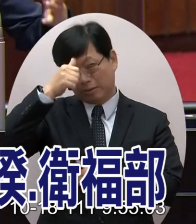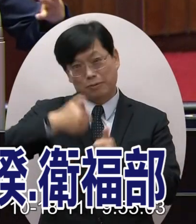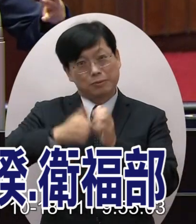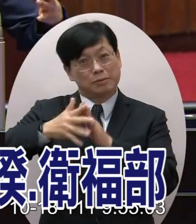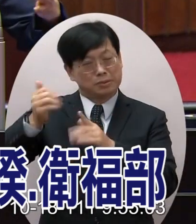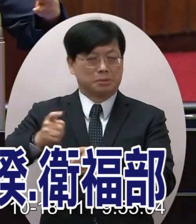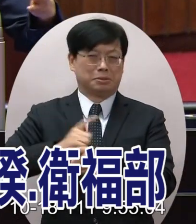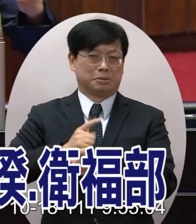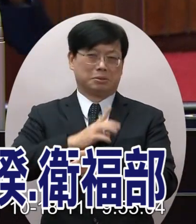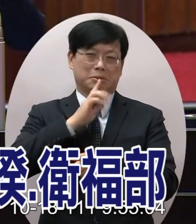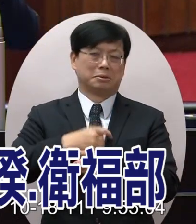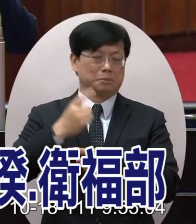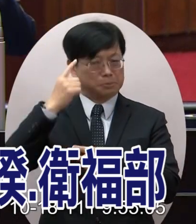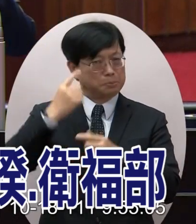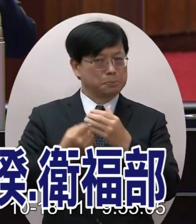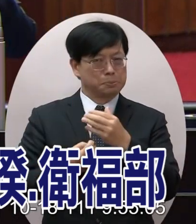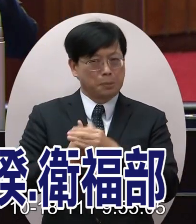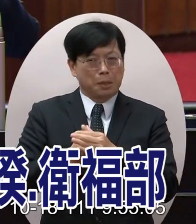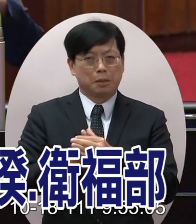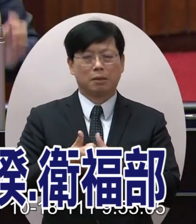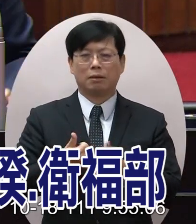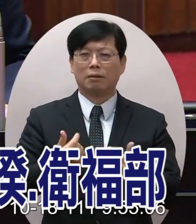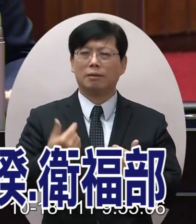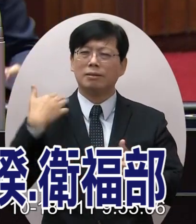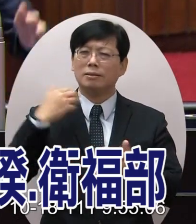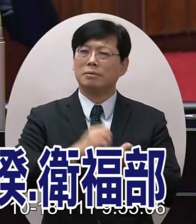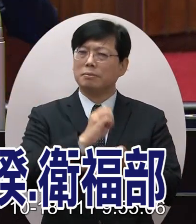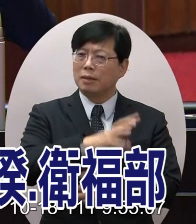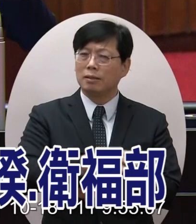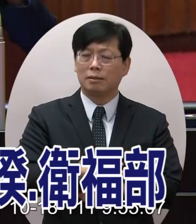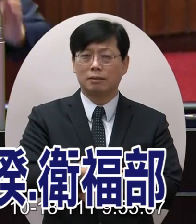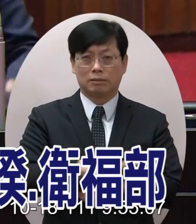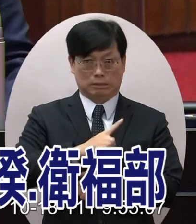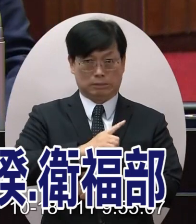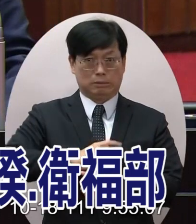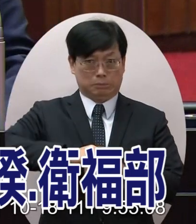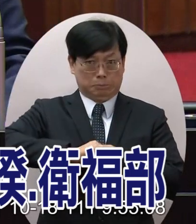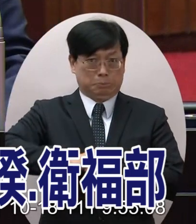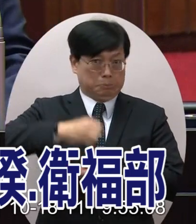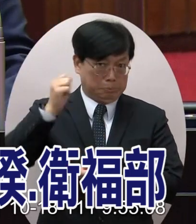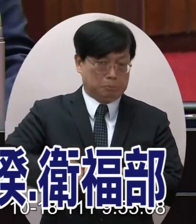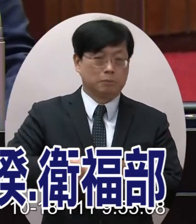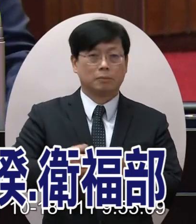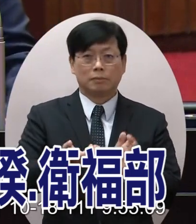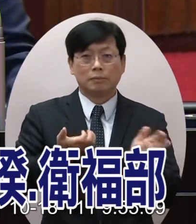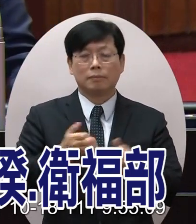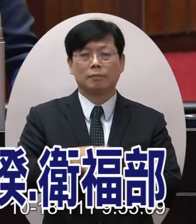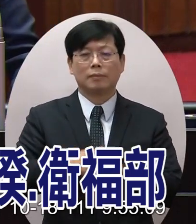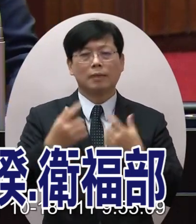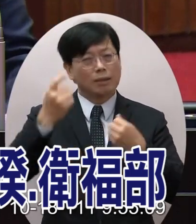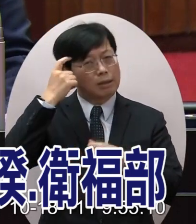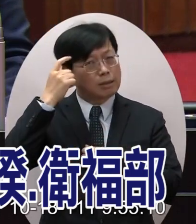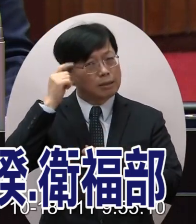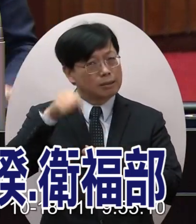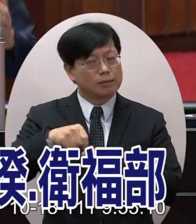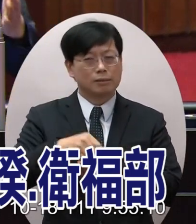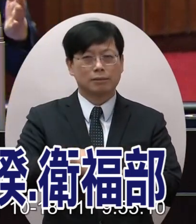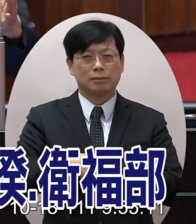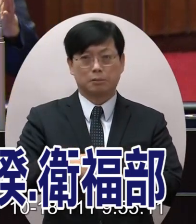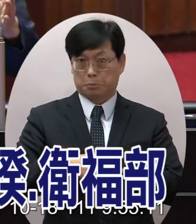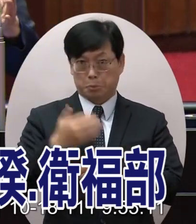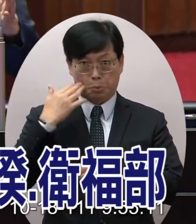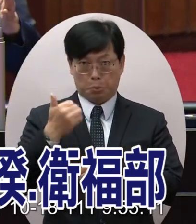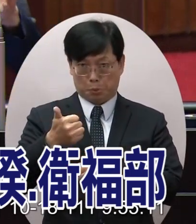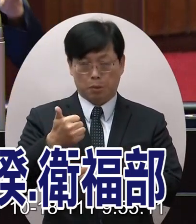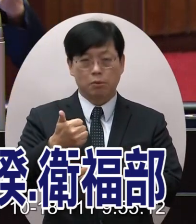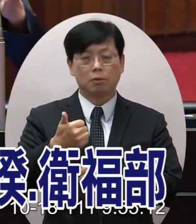念其实是来自他。当初在跟你报告的时候，你在拍板定案的时候，因为概念这种东西，好的